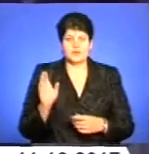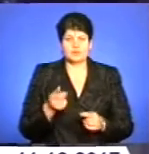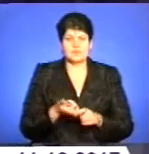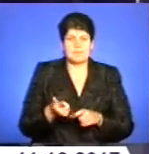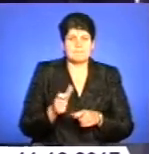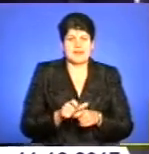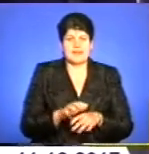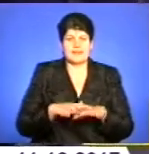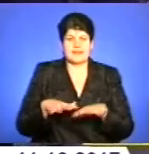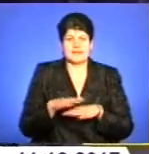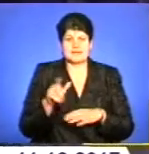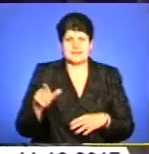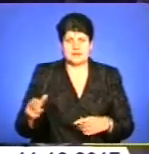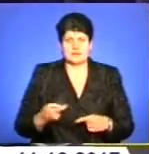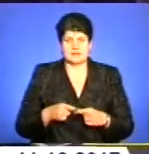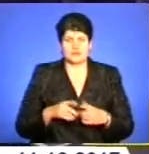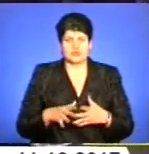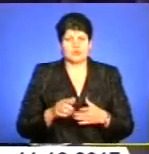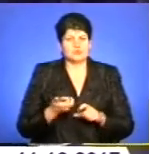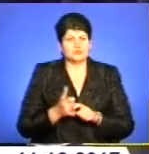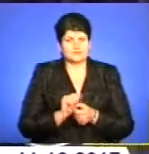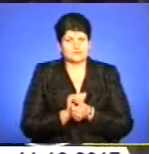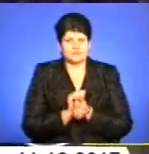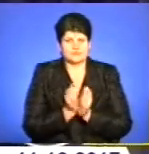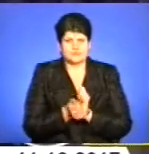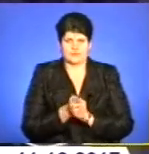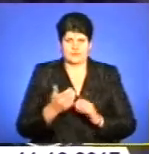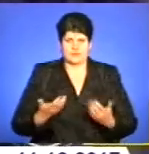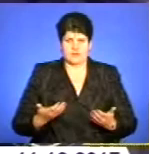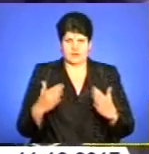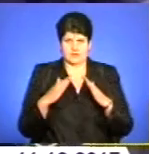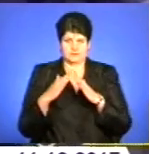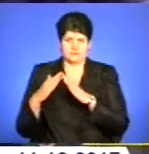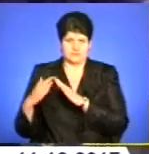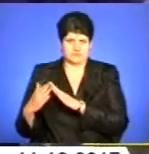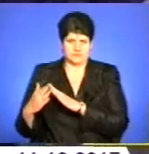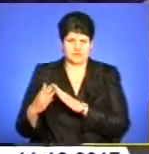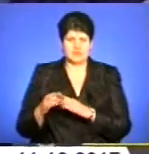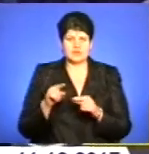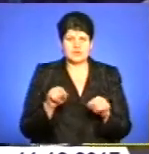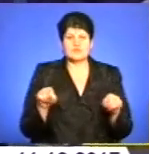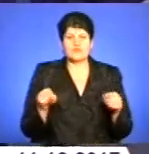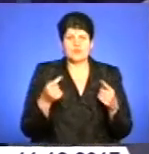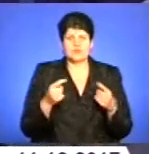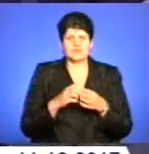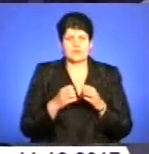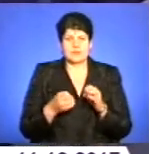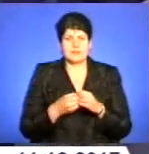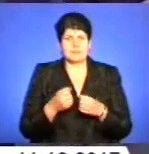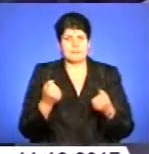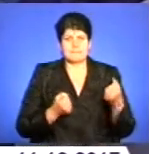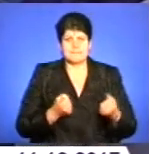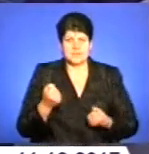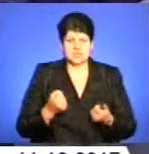місці. Занадто густе забудова, вона створить і затори машин,